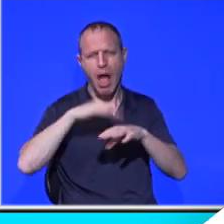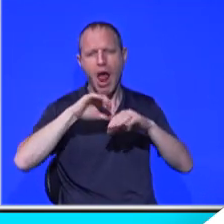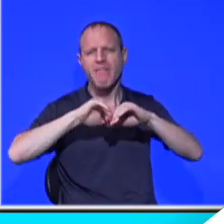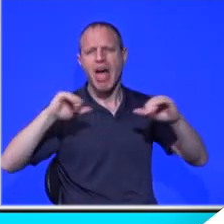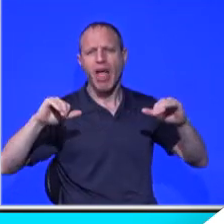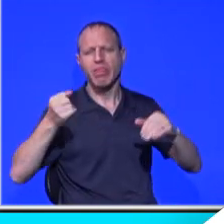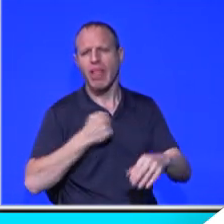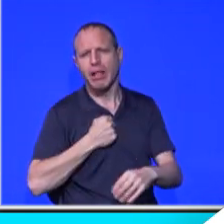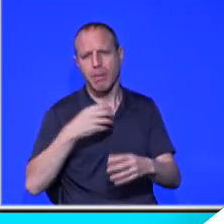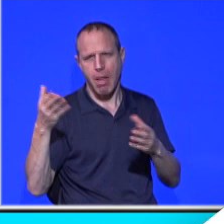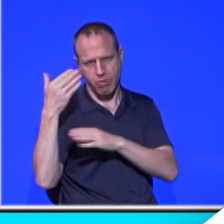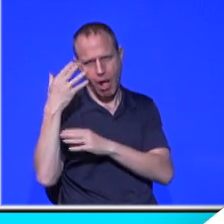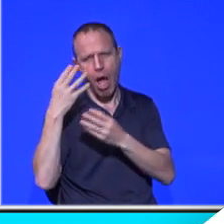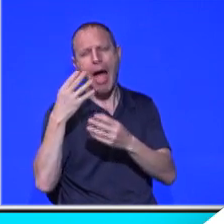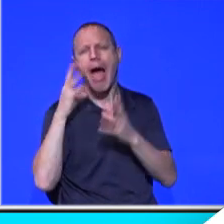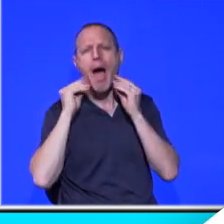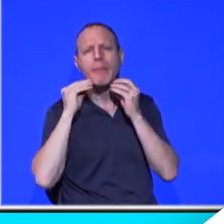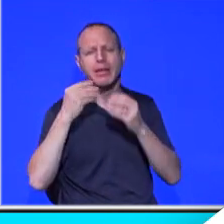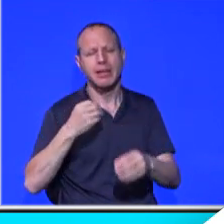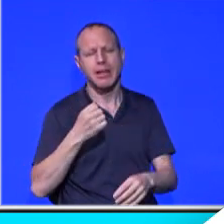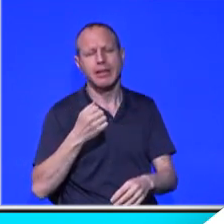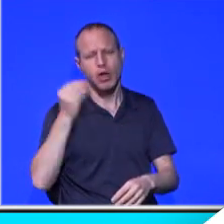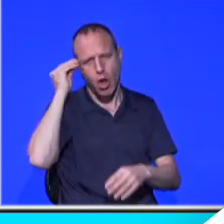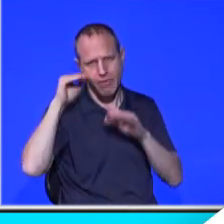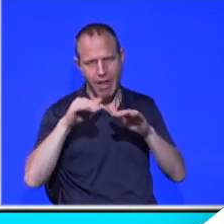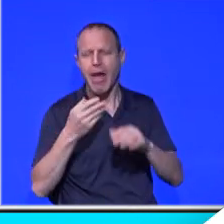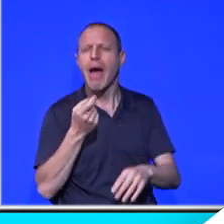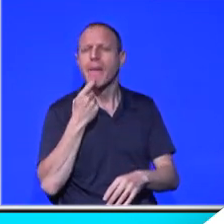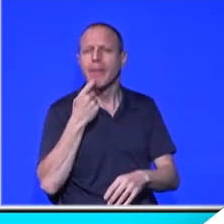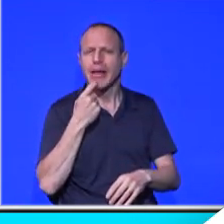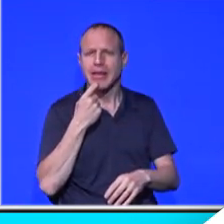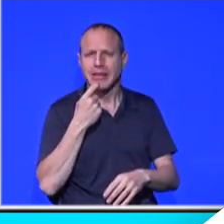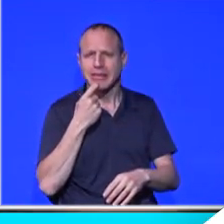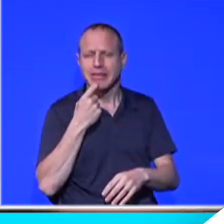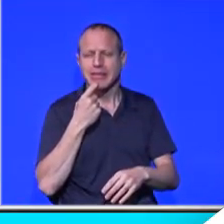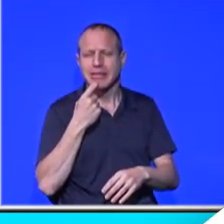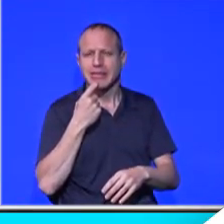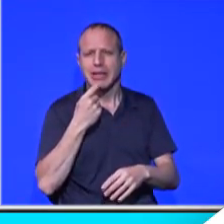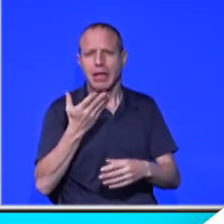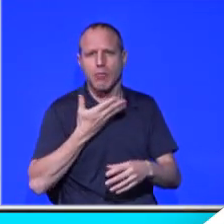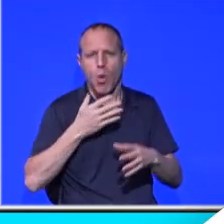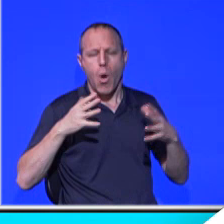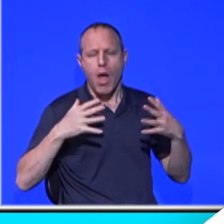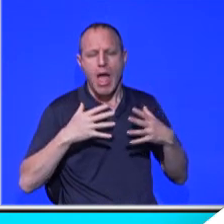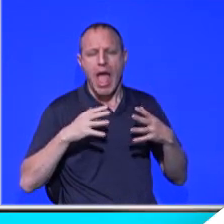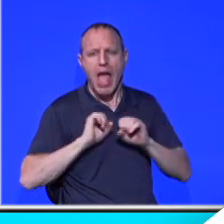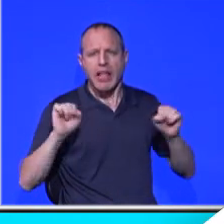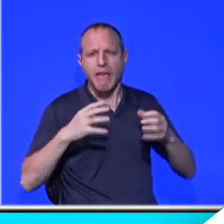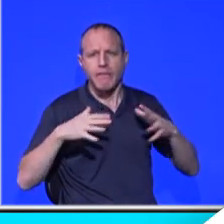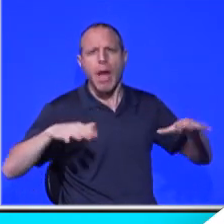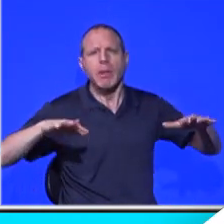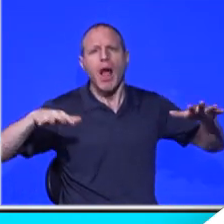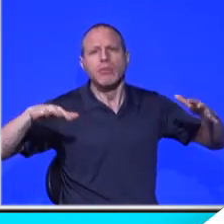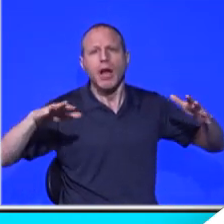מן המדינה, רבין המנוח ופרס זיכרונו לברכה קיבלו את כיף אפילפסיה מיידי. מה נעשה, איך